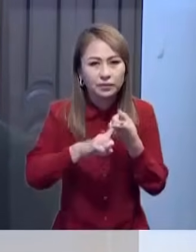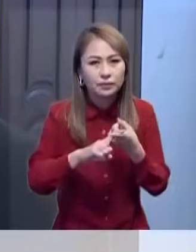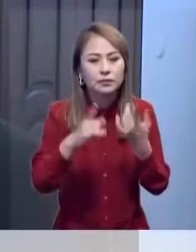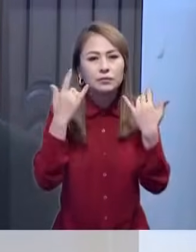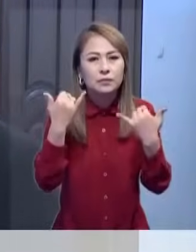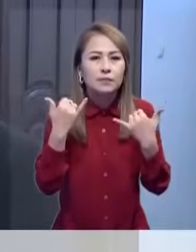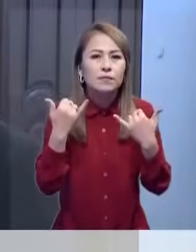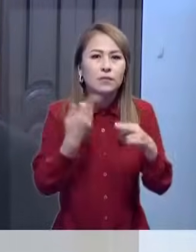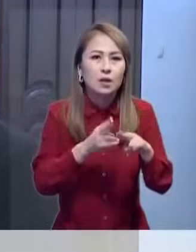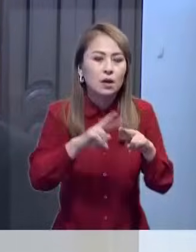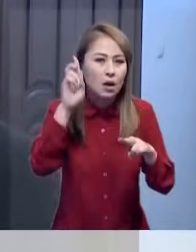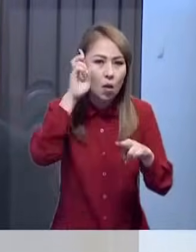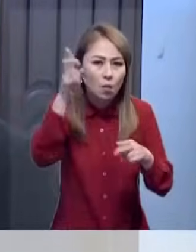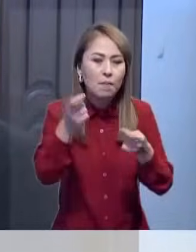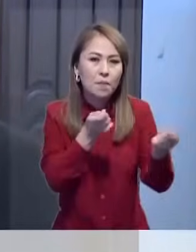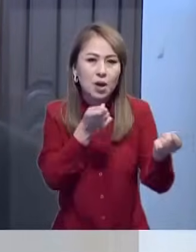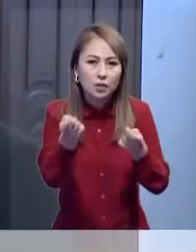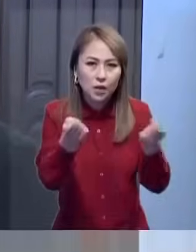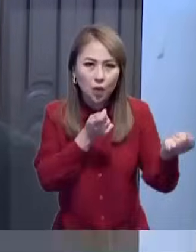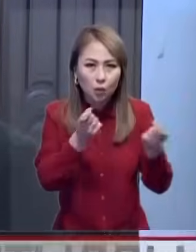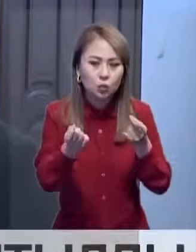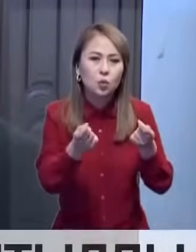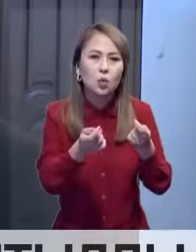Бұл мемлекеттік басқару